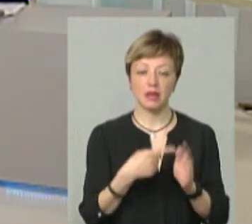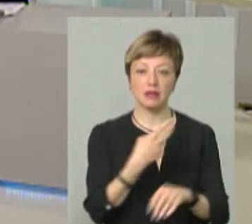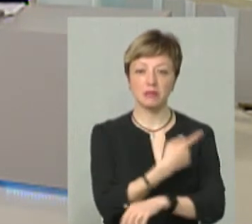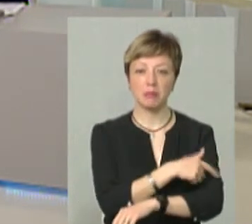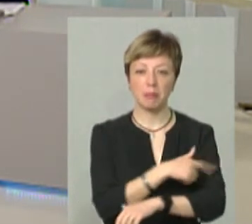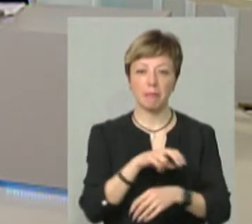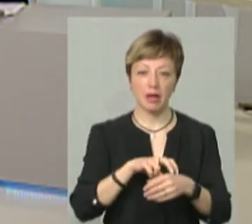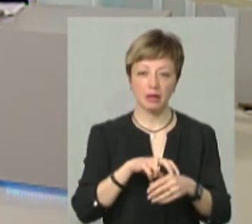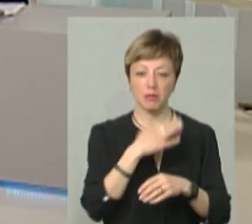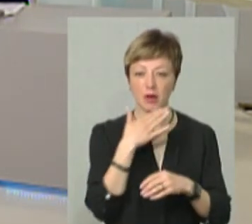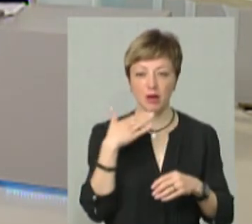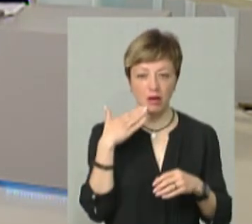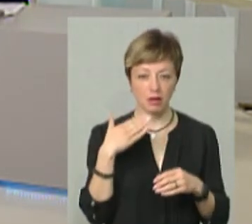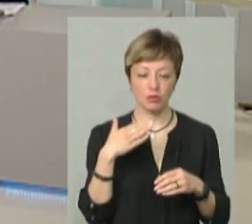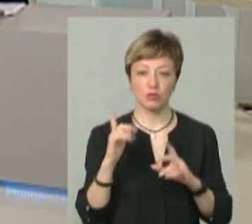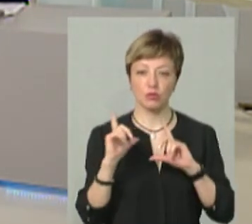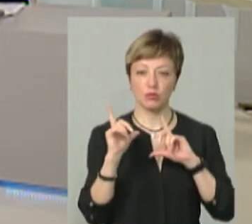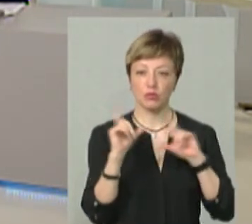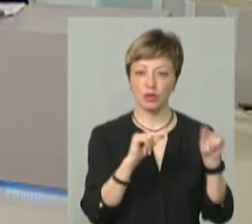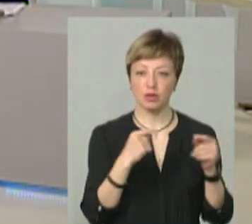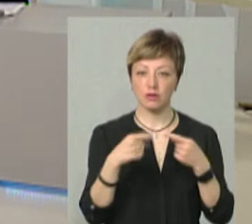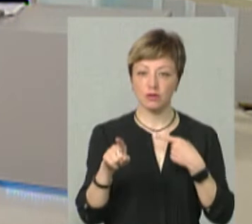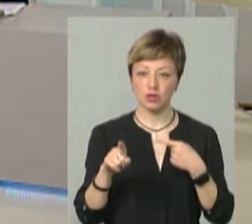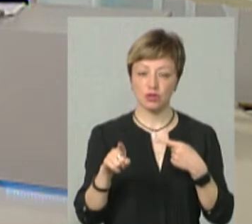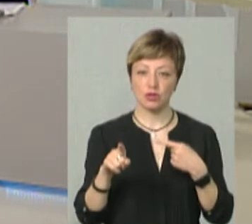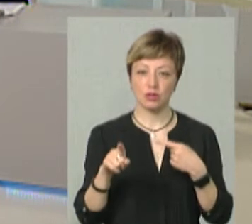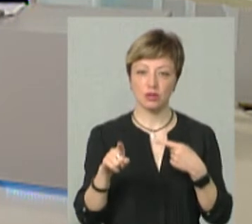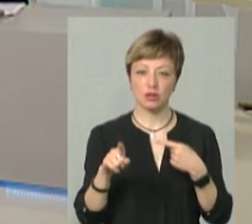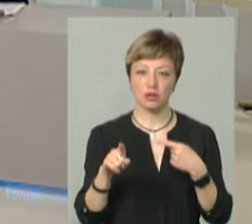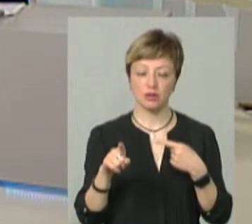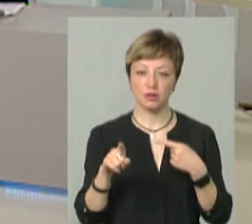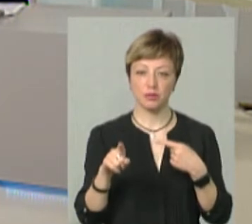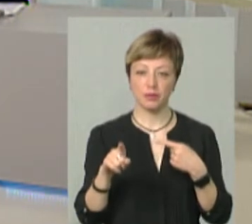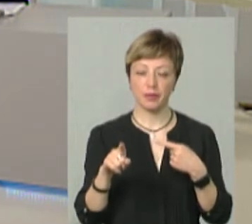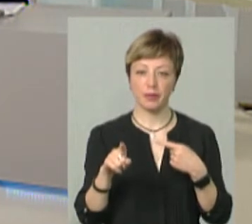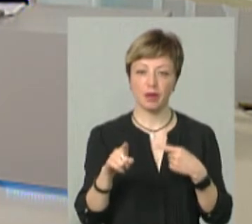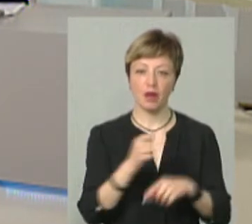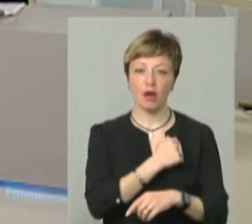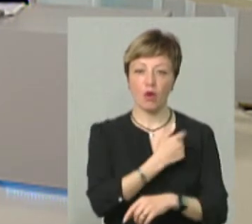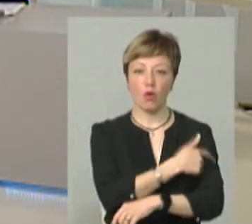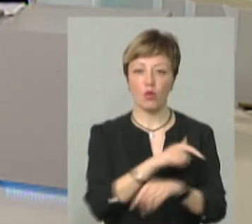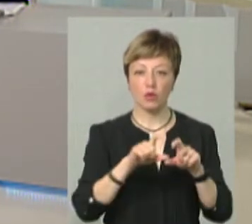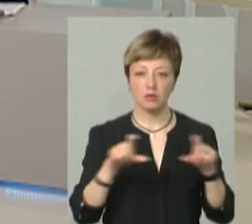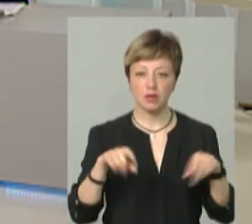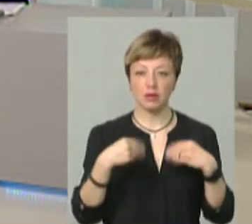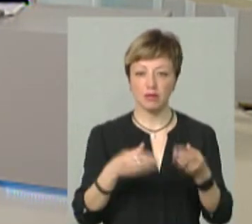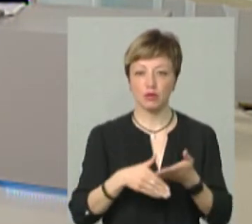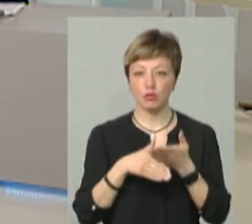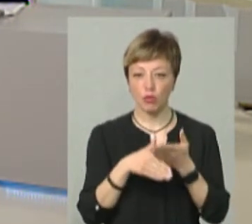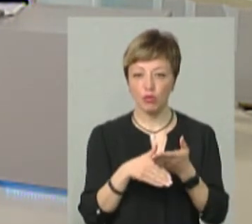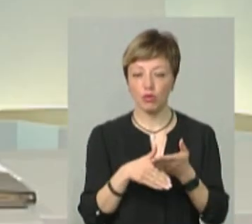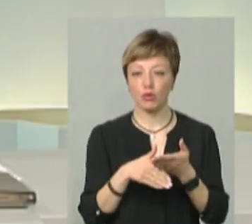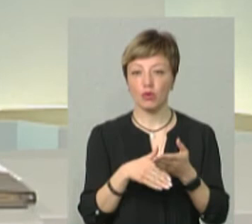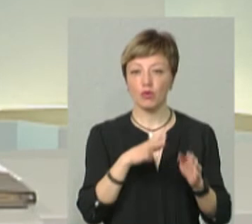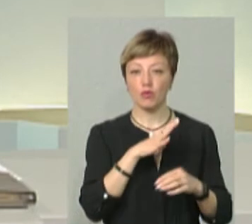медиками, дуже багато медиків так само поїхали в інші, скажімо так, госпіталі надавати допомогу.